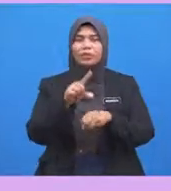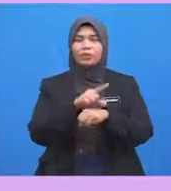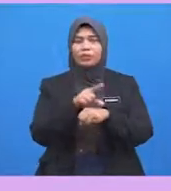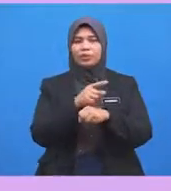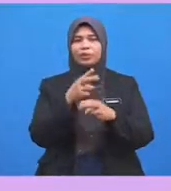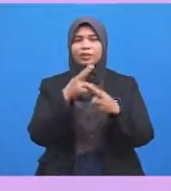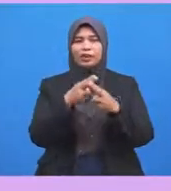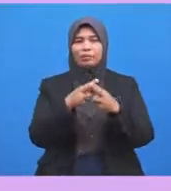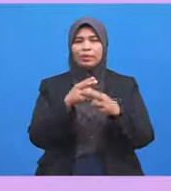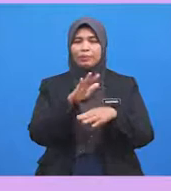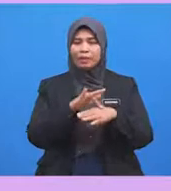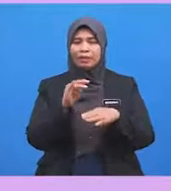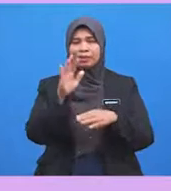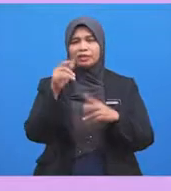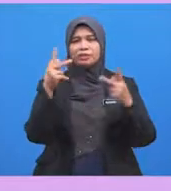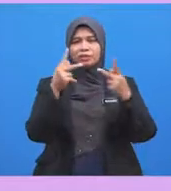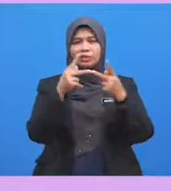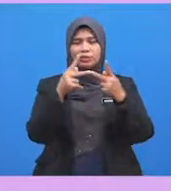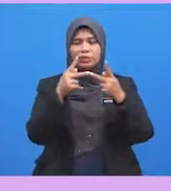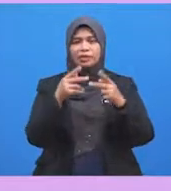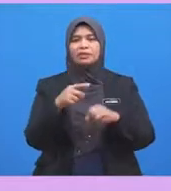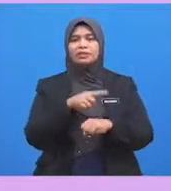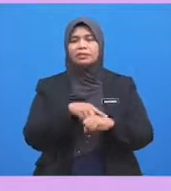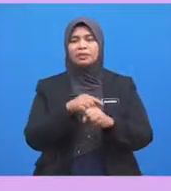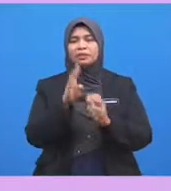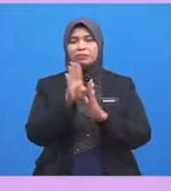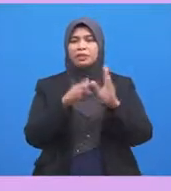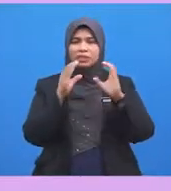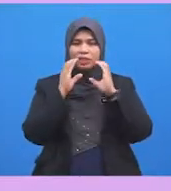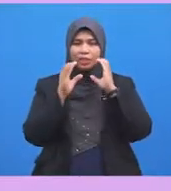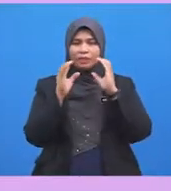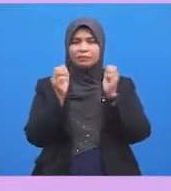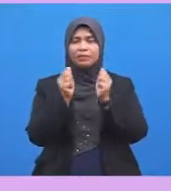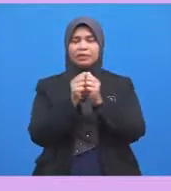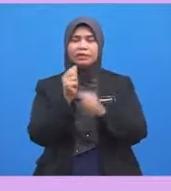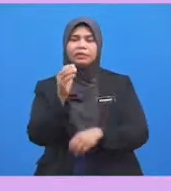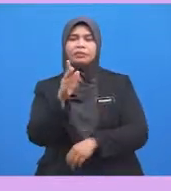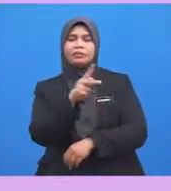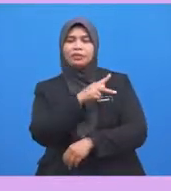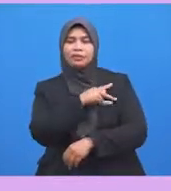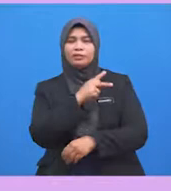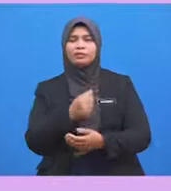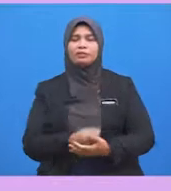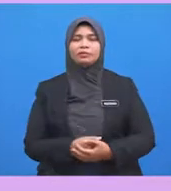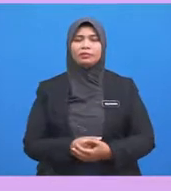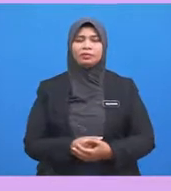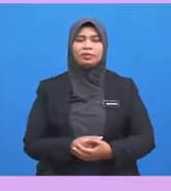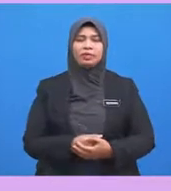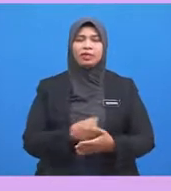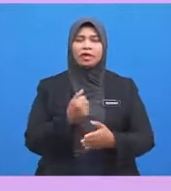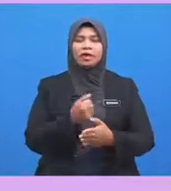Menggunakan nama panggilan yang sesuai semasa bercakap dengan pengerusi